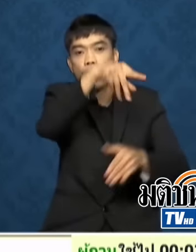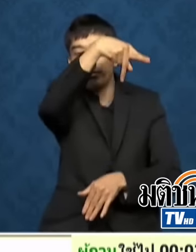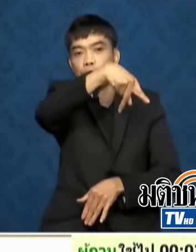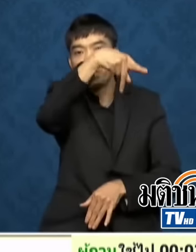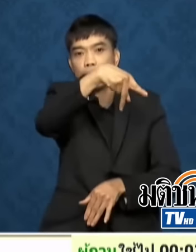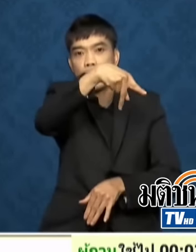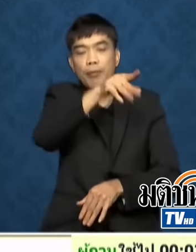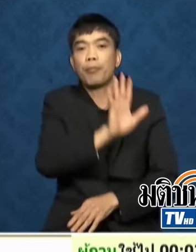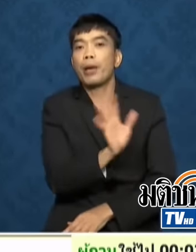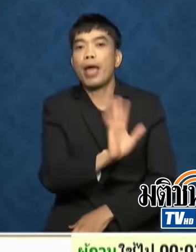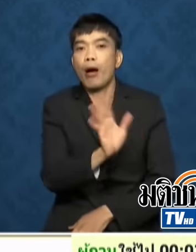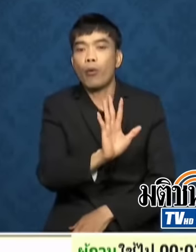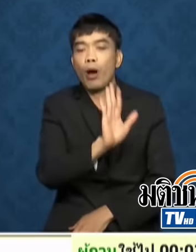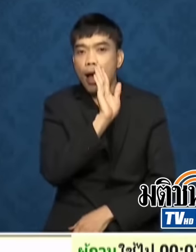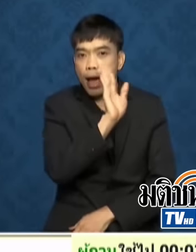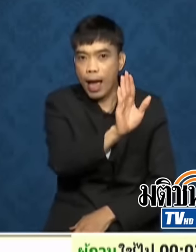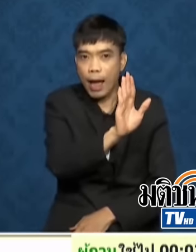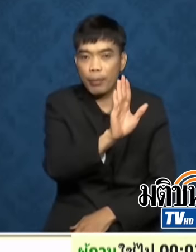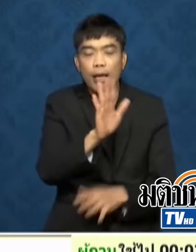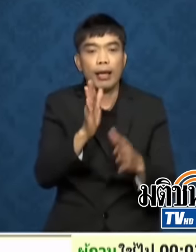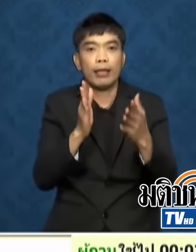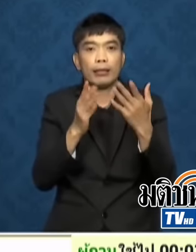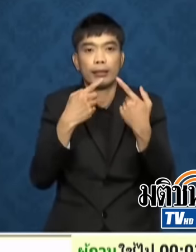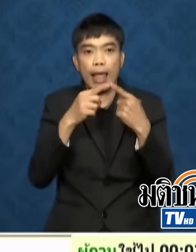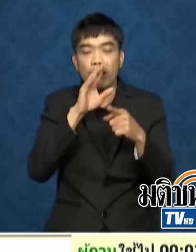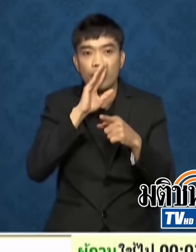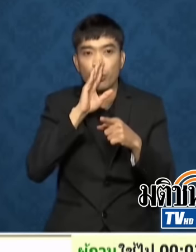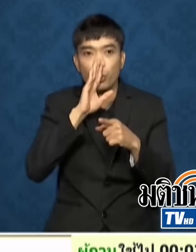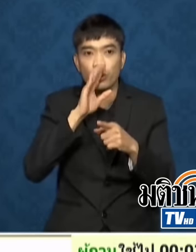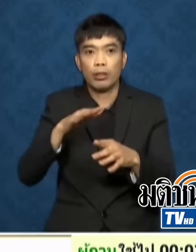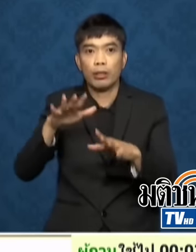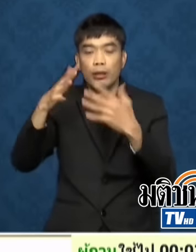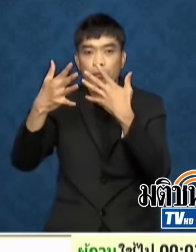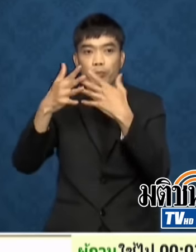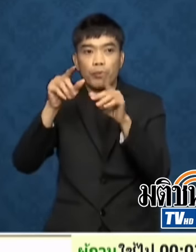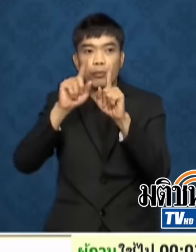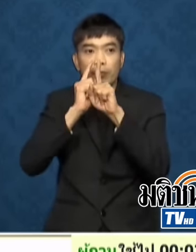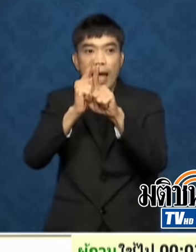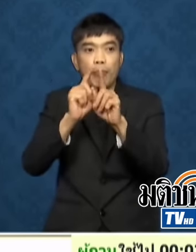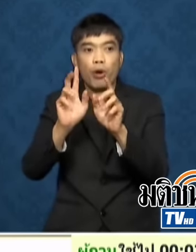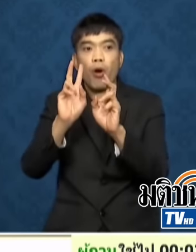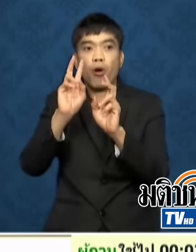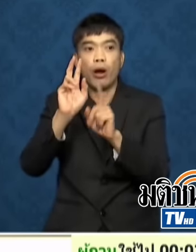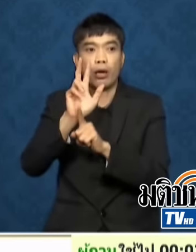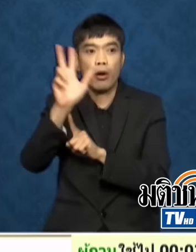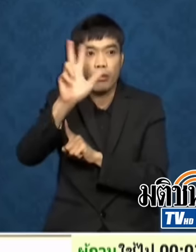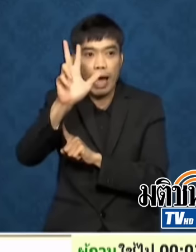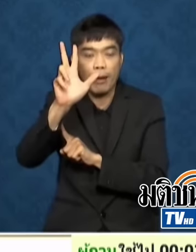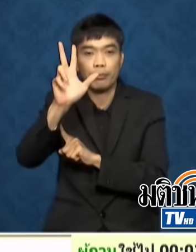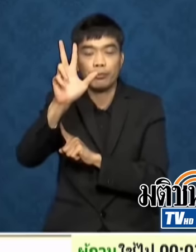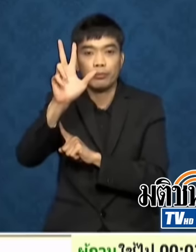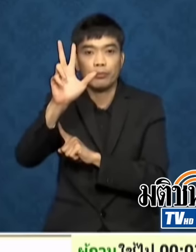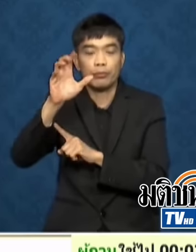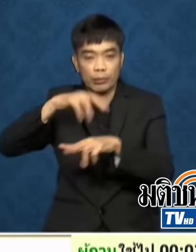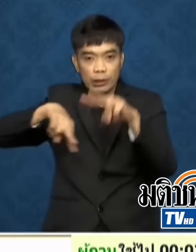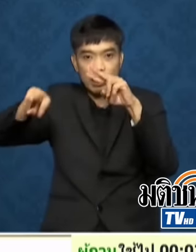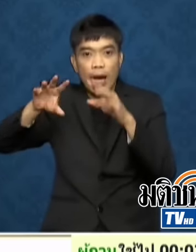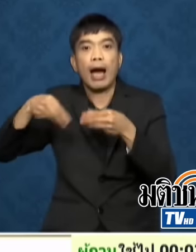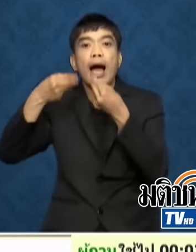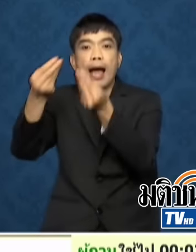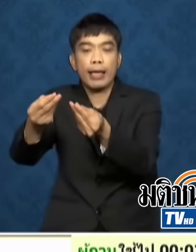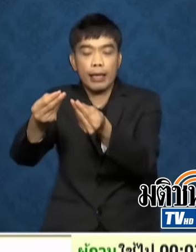ควบคุมพิเศษตามสถานที่รักษาของผู้ต้องขังตามข้อ3จัดให้ทีนี้ท่านรัฐมนตรีว่